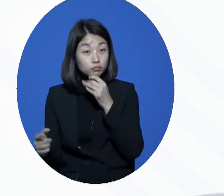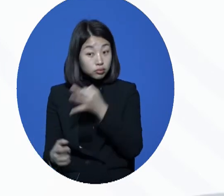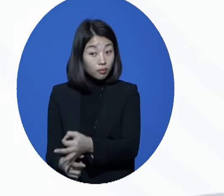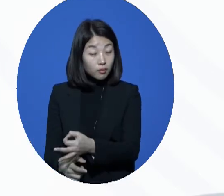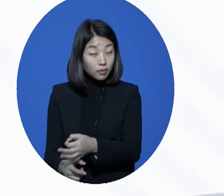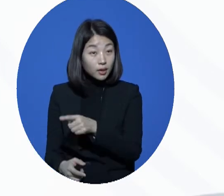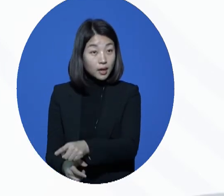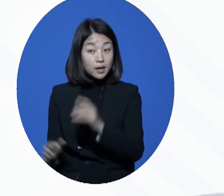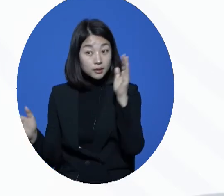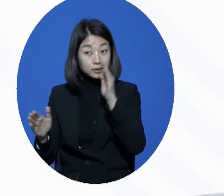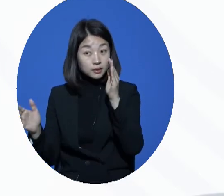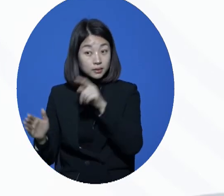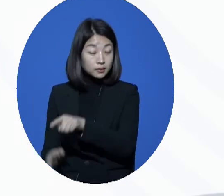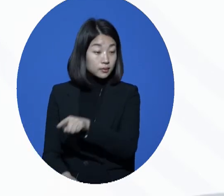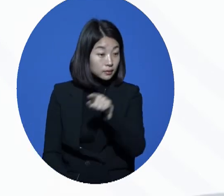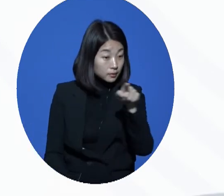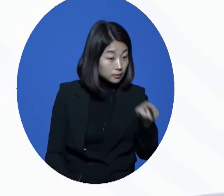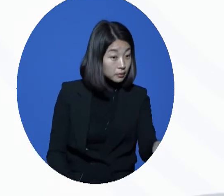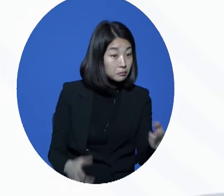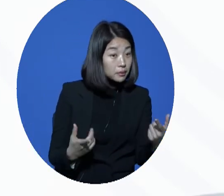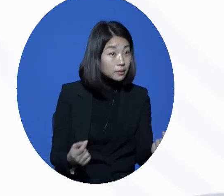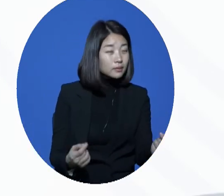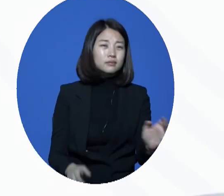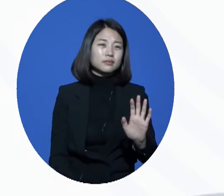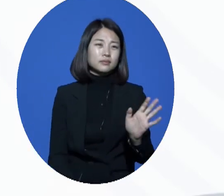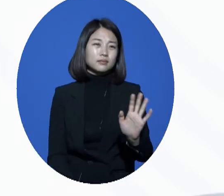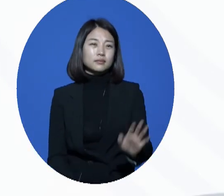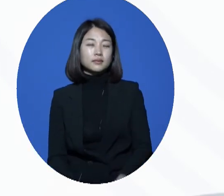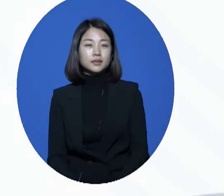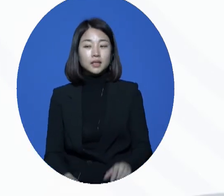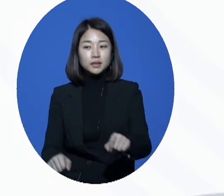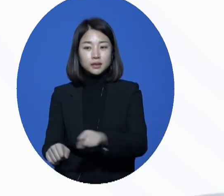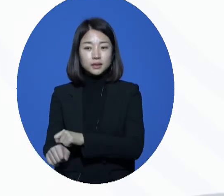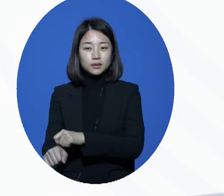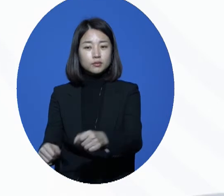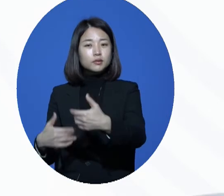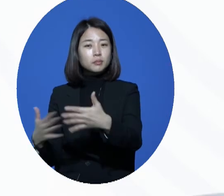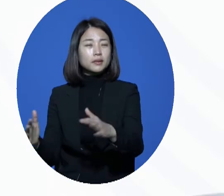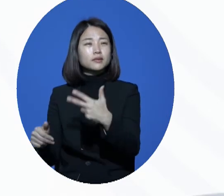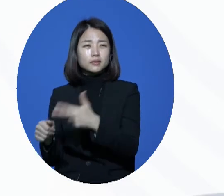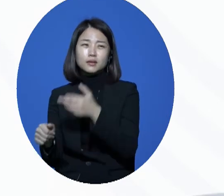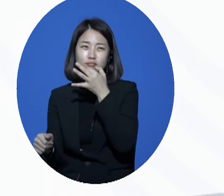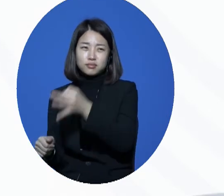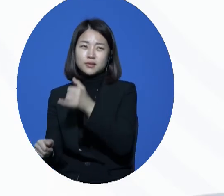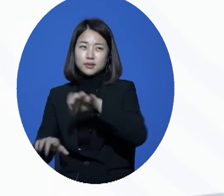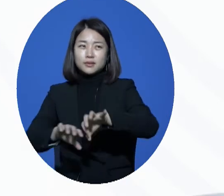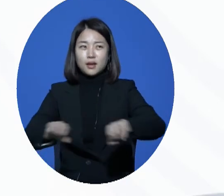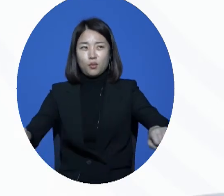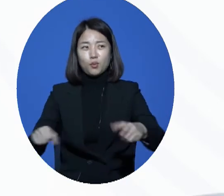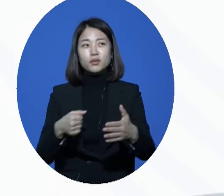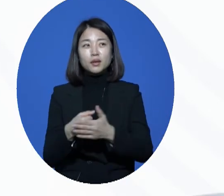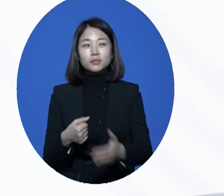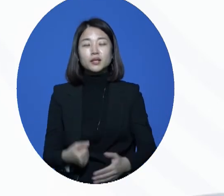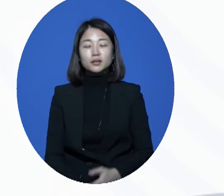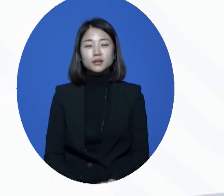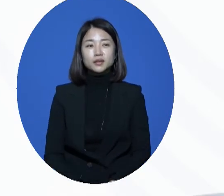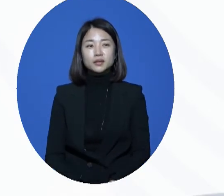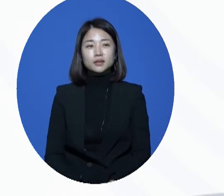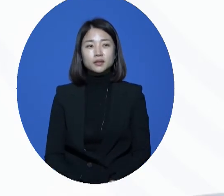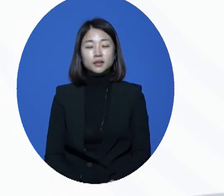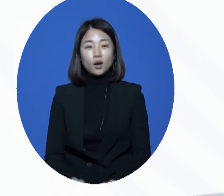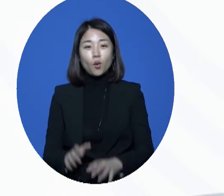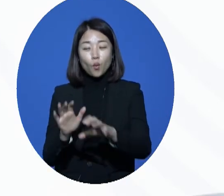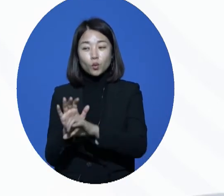이 학생이 원반 소속이 맞습니까? 특수학급 소속이 아닌가요? 코로나 시기 장애